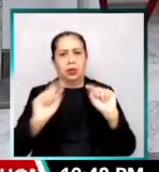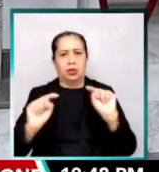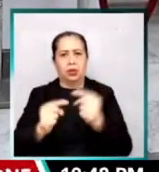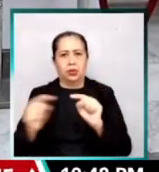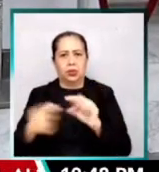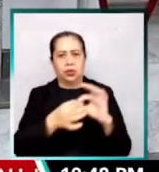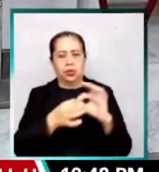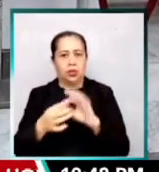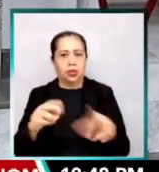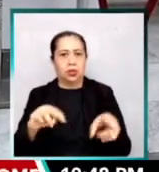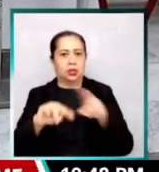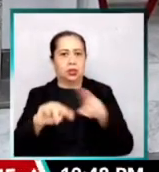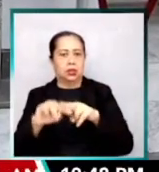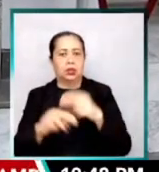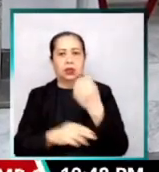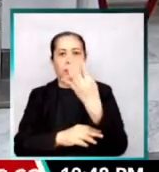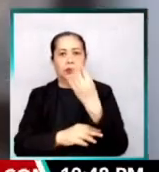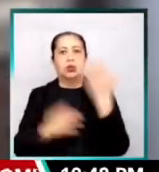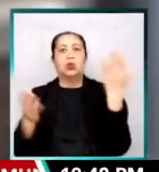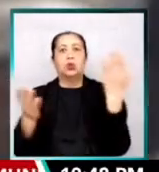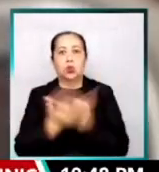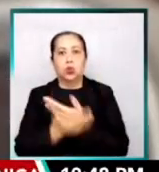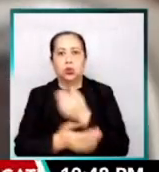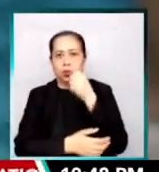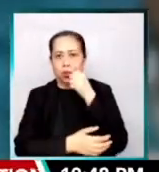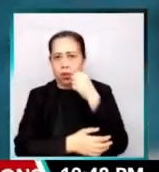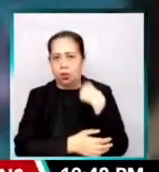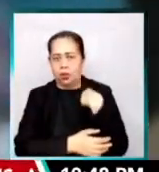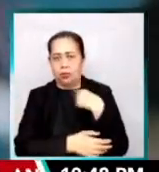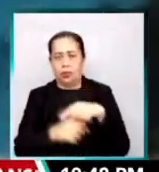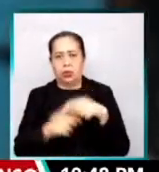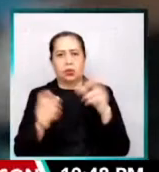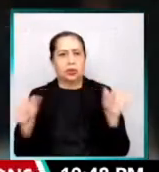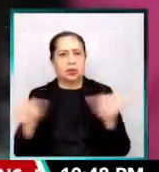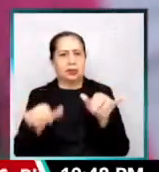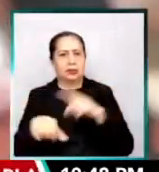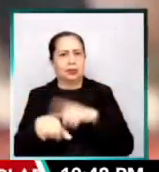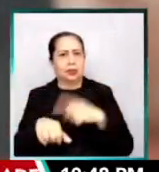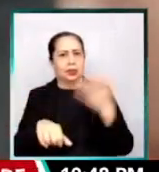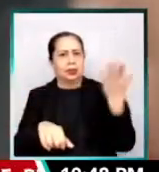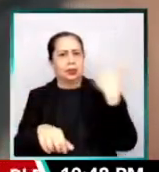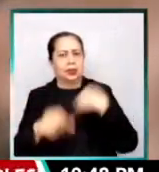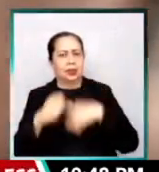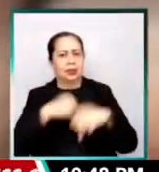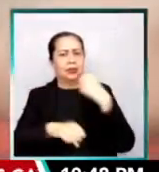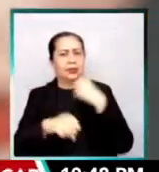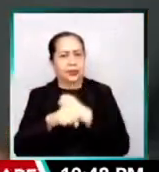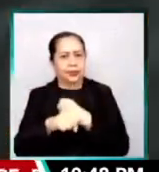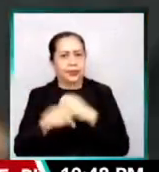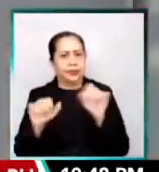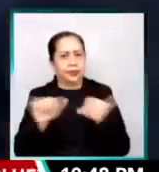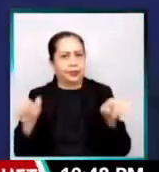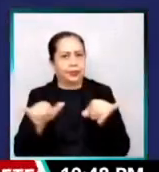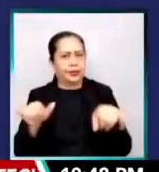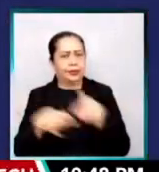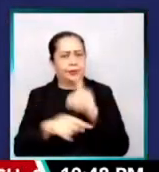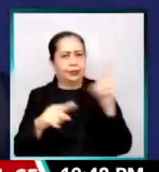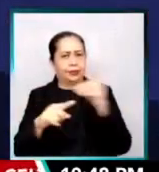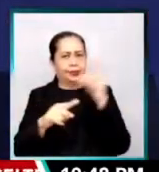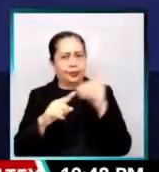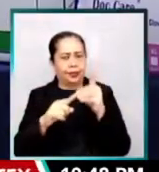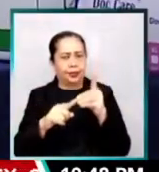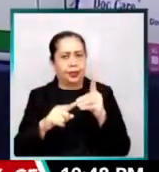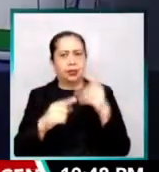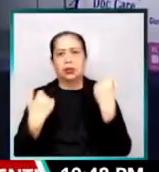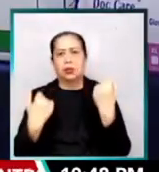madagdagan ng 15 bagong kaso kahapon. Kasing dami raw yan ang naitala noong nakaraang taon sa kaparehong petsa. Pinangangambahan